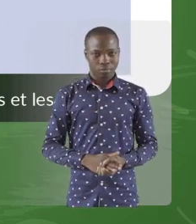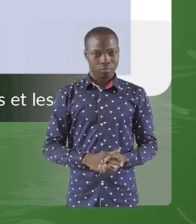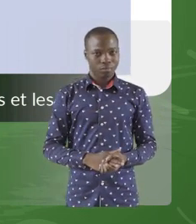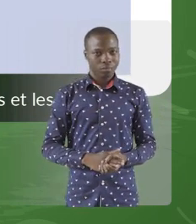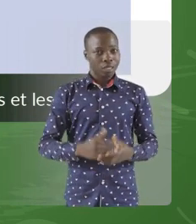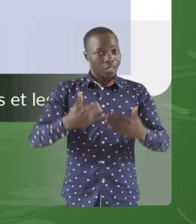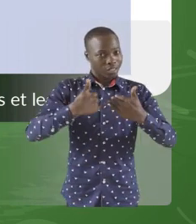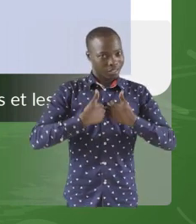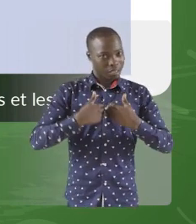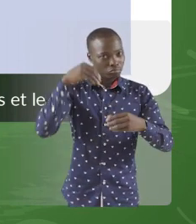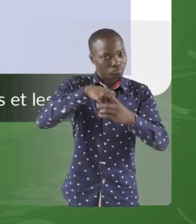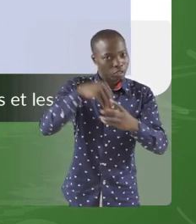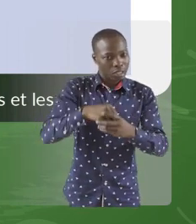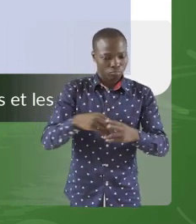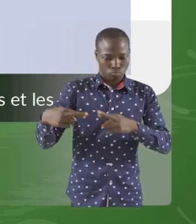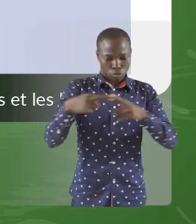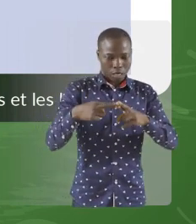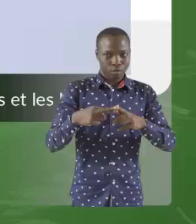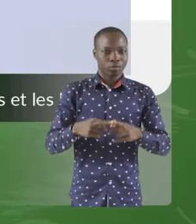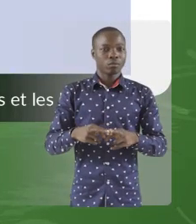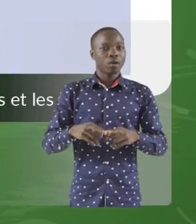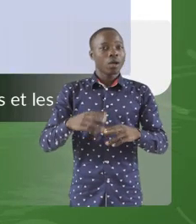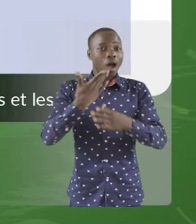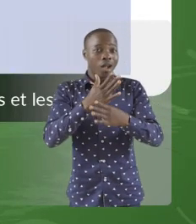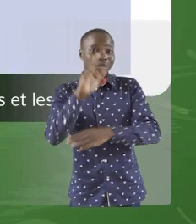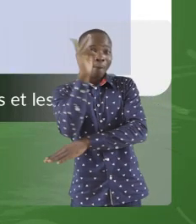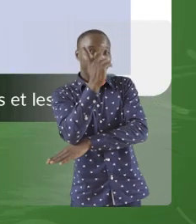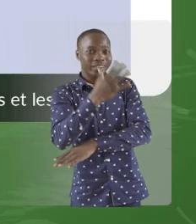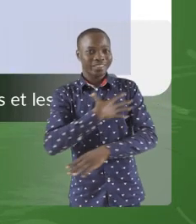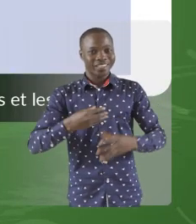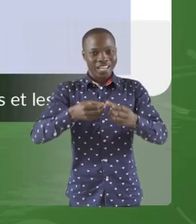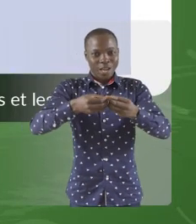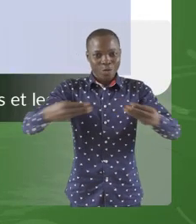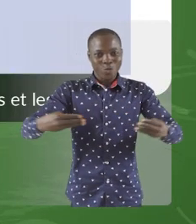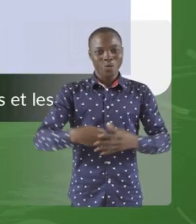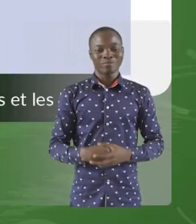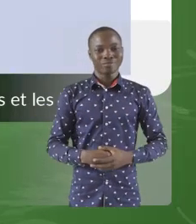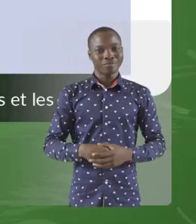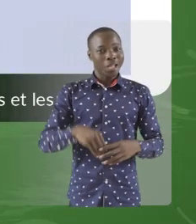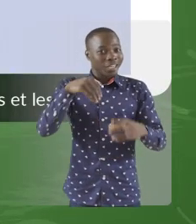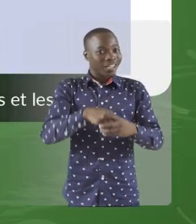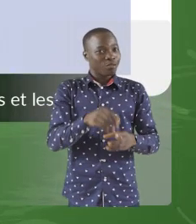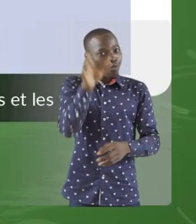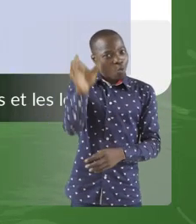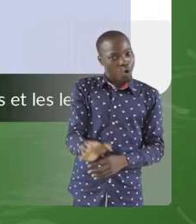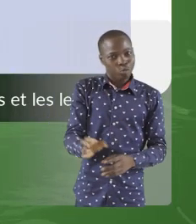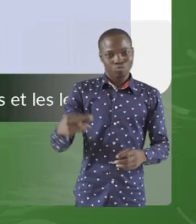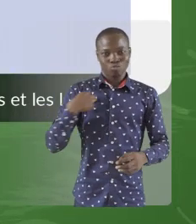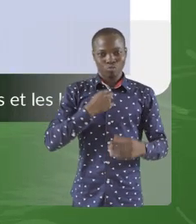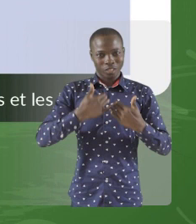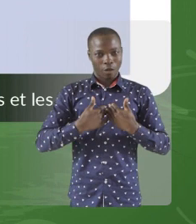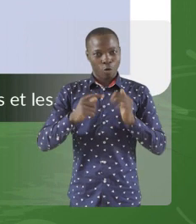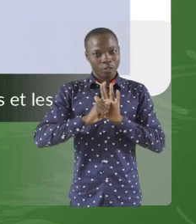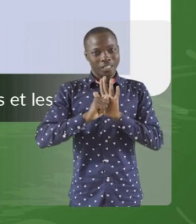rapportent aux relations entre les plantes et les sols. Dans une colonne, nous avons